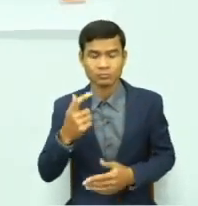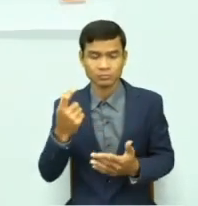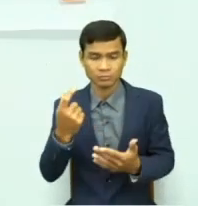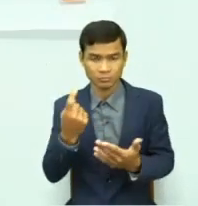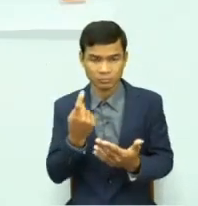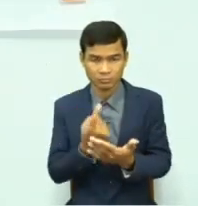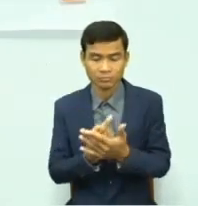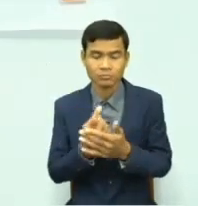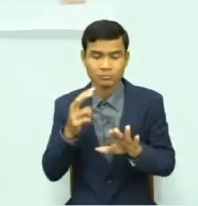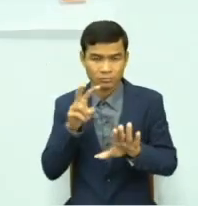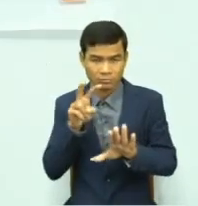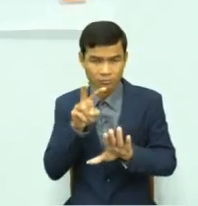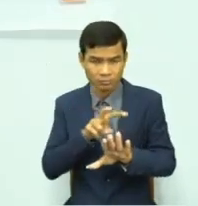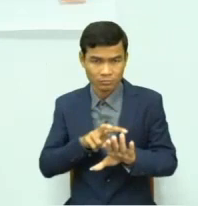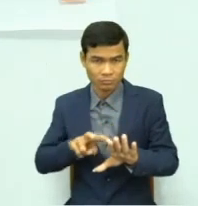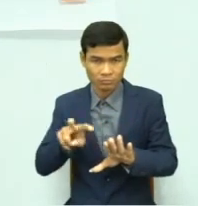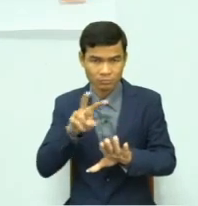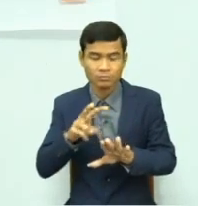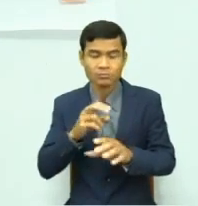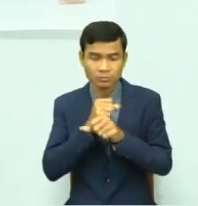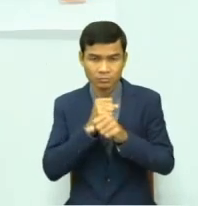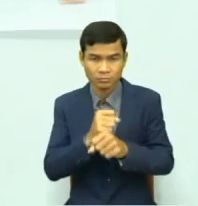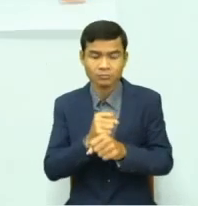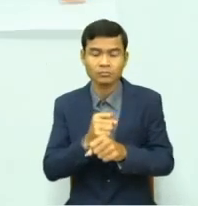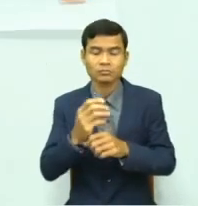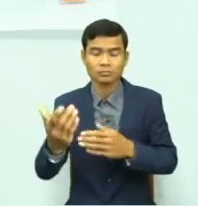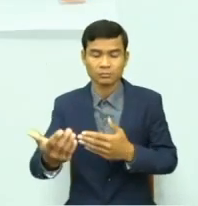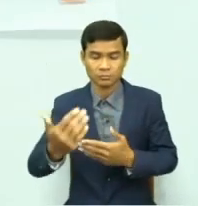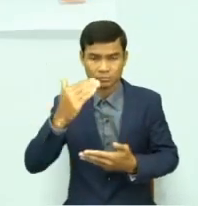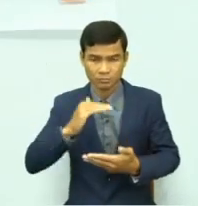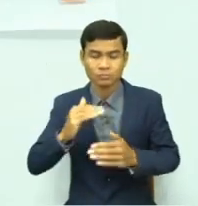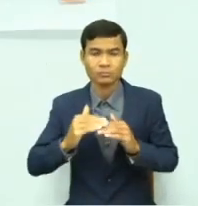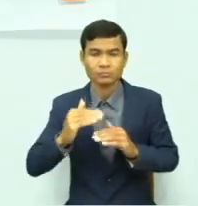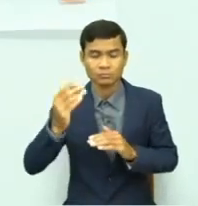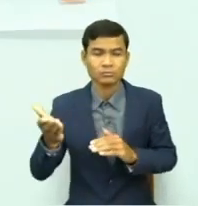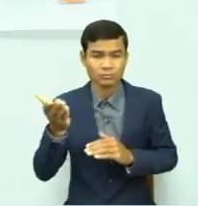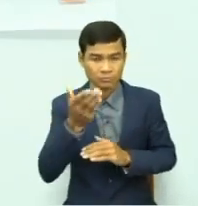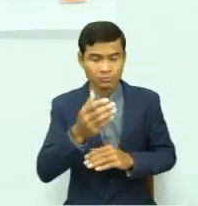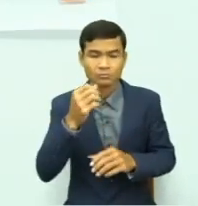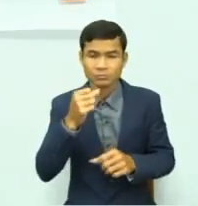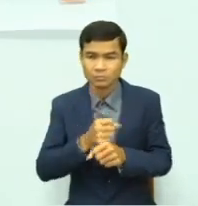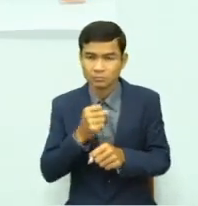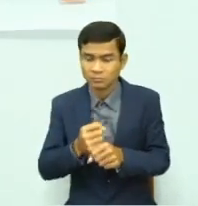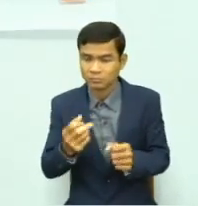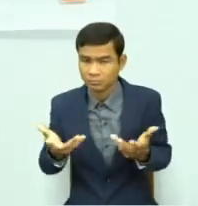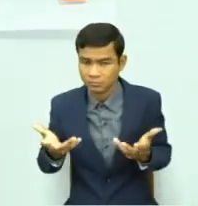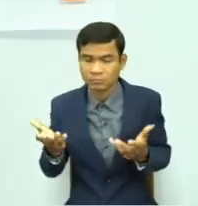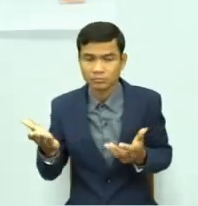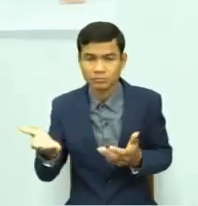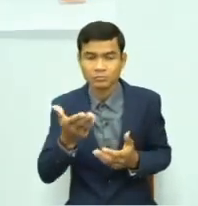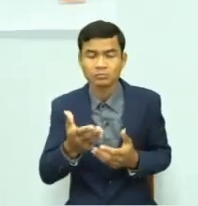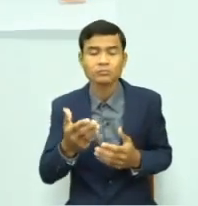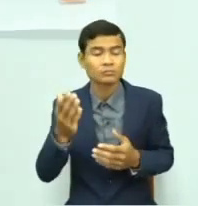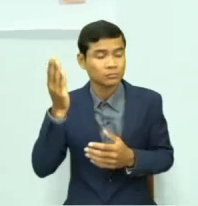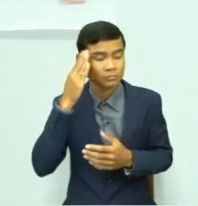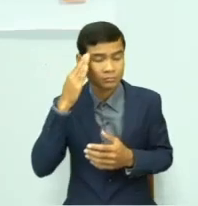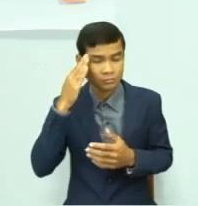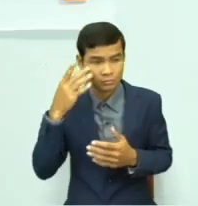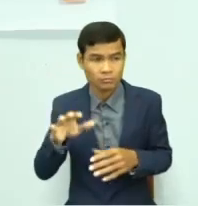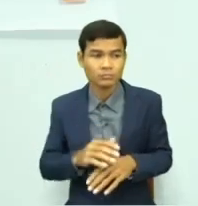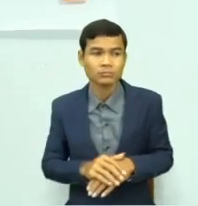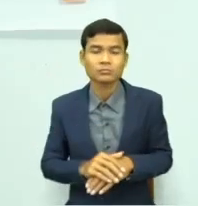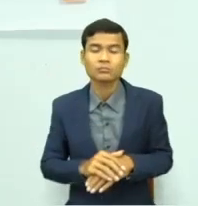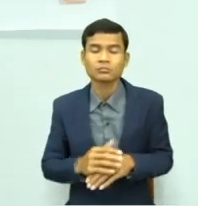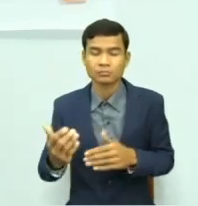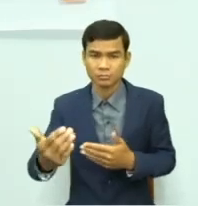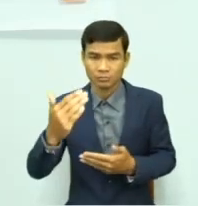ra xa ca pia xa mật tập hợp kháng lứa ta con trời thuộc đốt mật đệch chà chẳng con đăng hơi tha xa